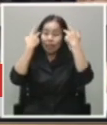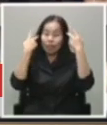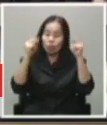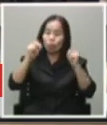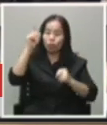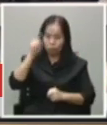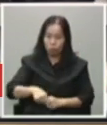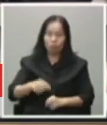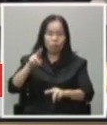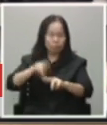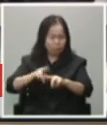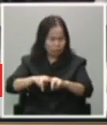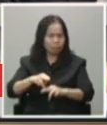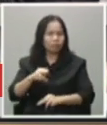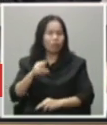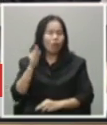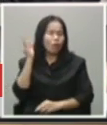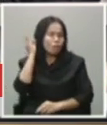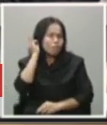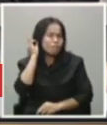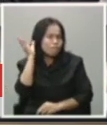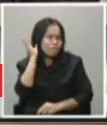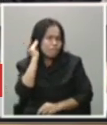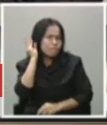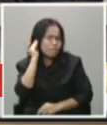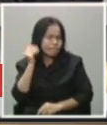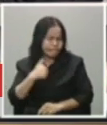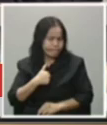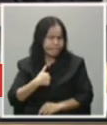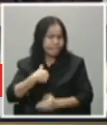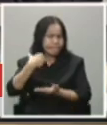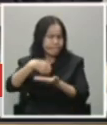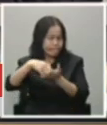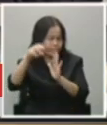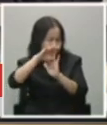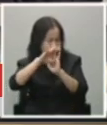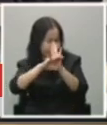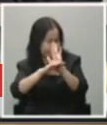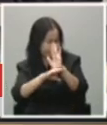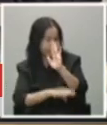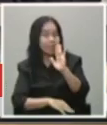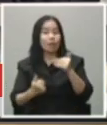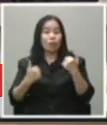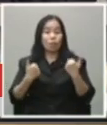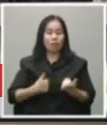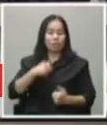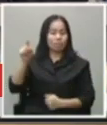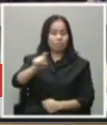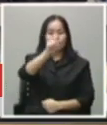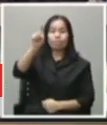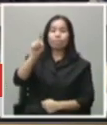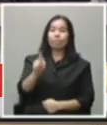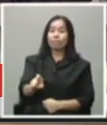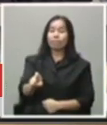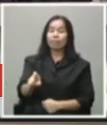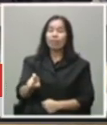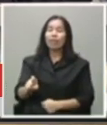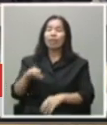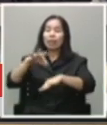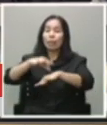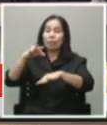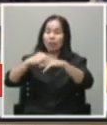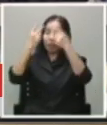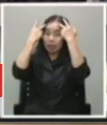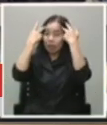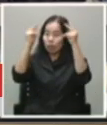ฟังผมครับท่านประธานครับวันนี้ผมมาอภิปรายไม่ไว้วางใจนายกรัฐมนตรีที่ชื่อว่